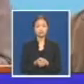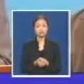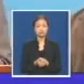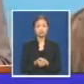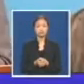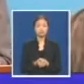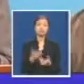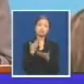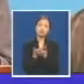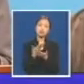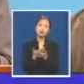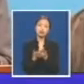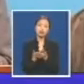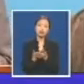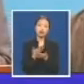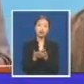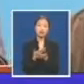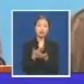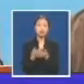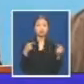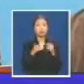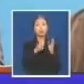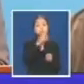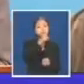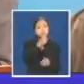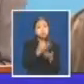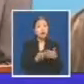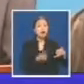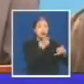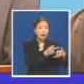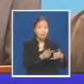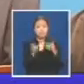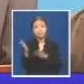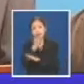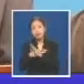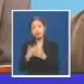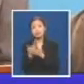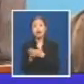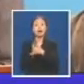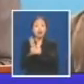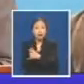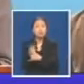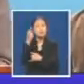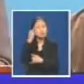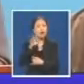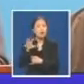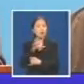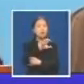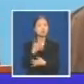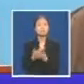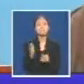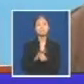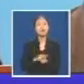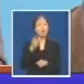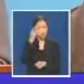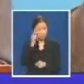เงินที่เราให้ที่เป็นเบี้ยผู้สูงอายุก็ดีเบี้ยคนพิการก็ดีรัฐบาลก็มีขีดจำกัดเพ